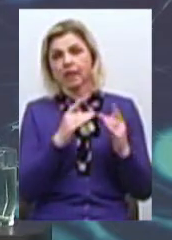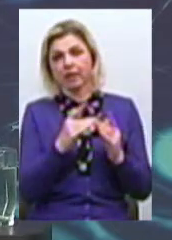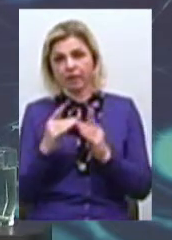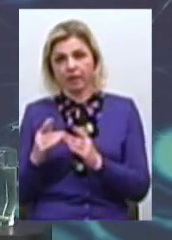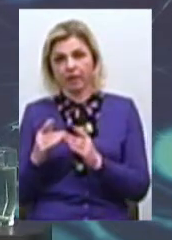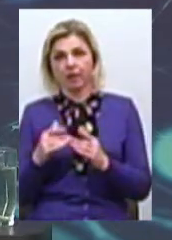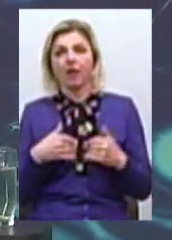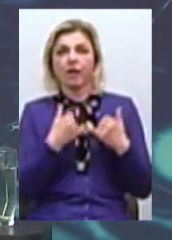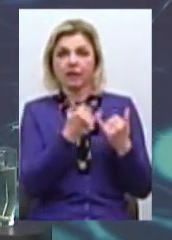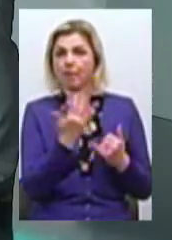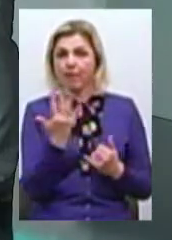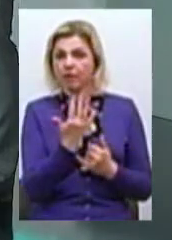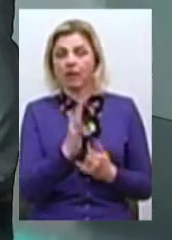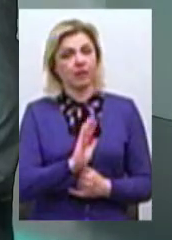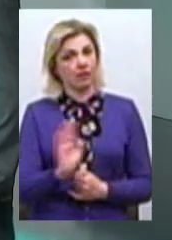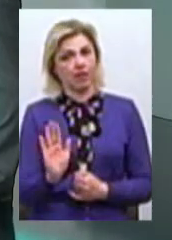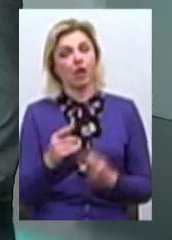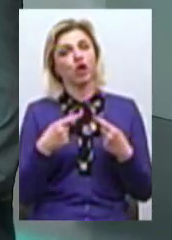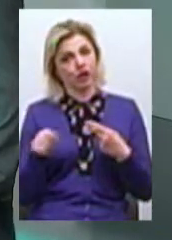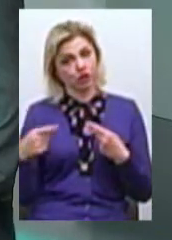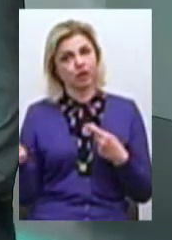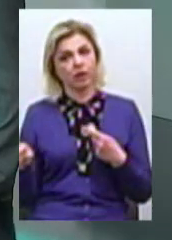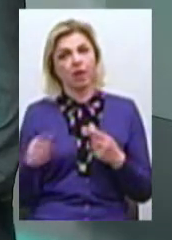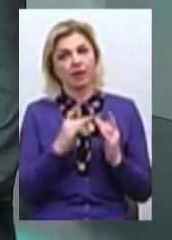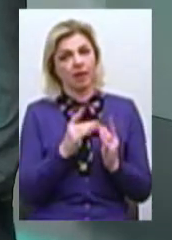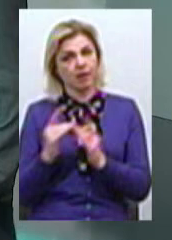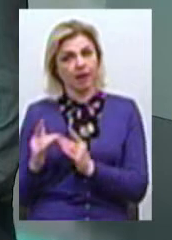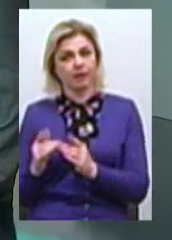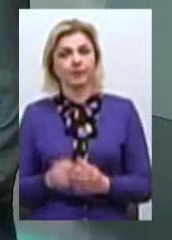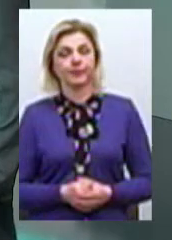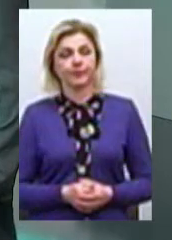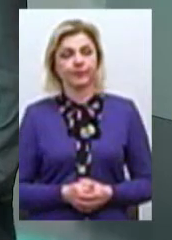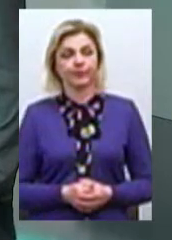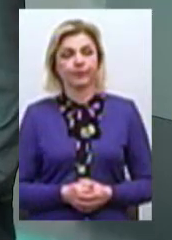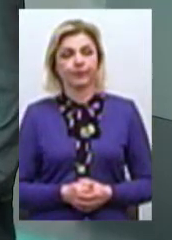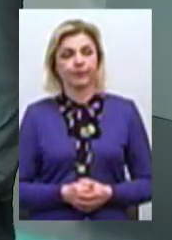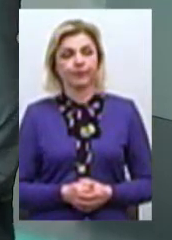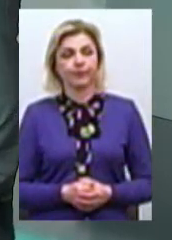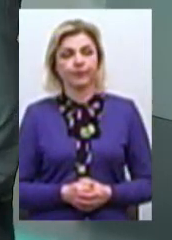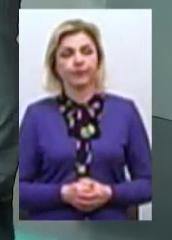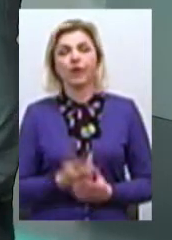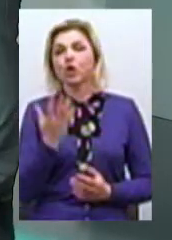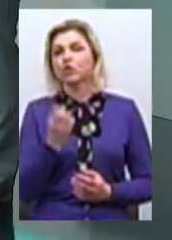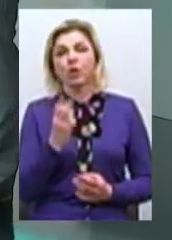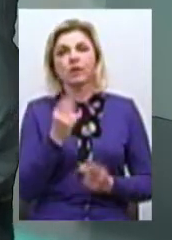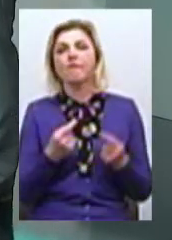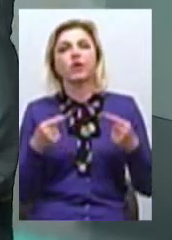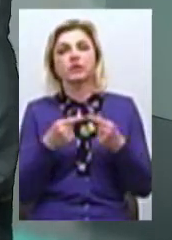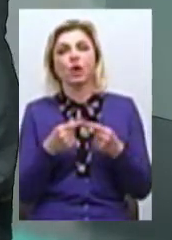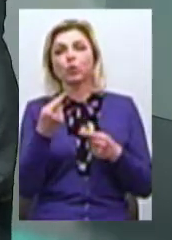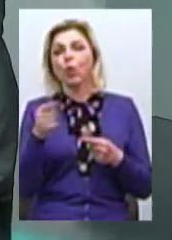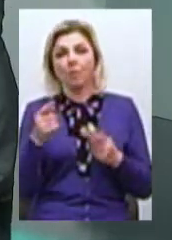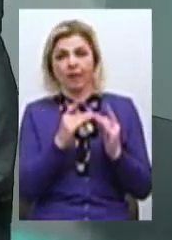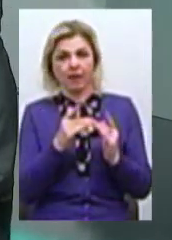п'ятого інтернату зараз? Ні, і інші. Але ми не визначили конкретний інтернатний заклад. Ми віримо,